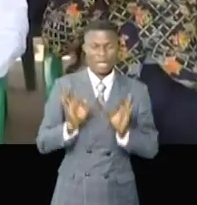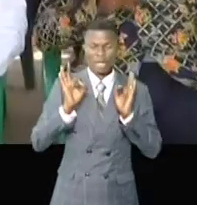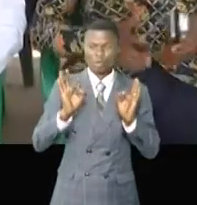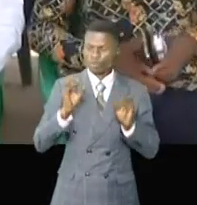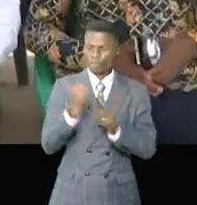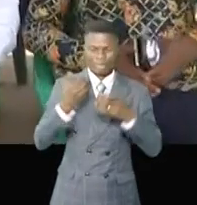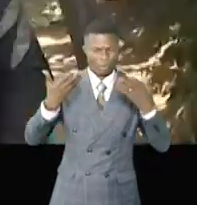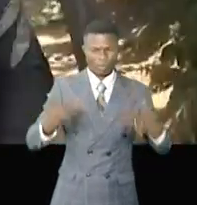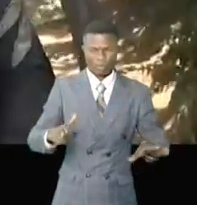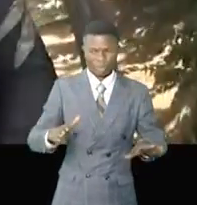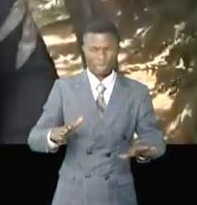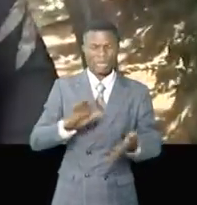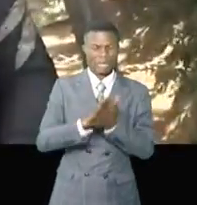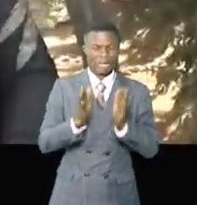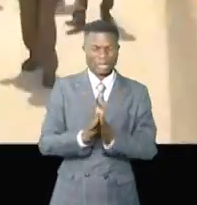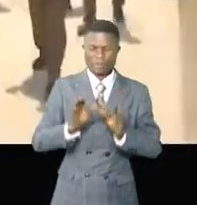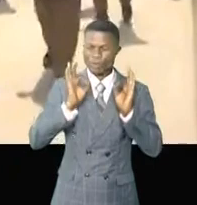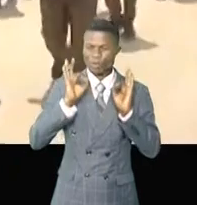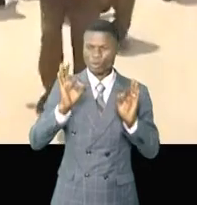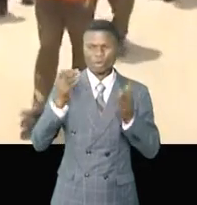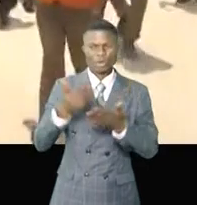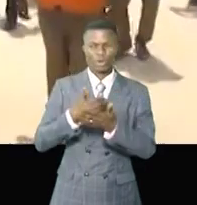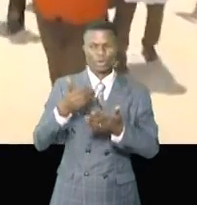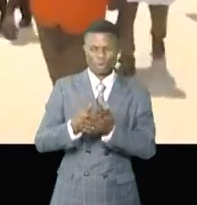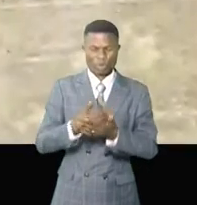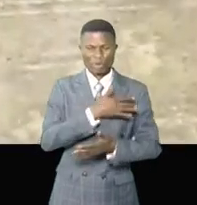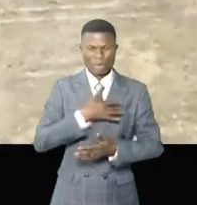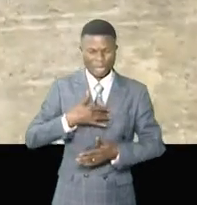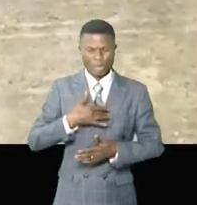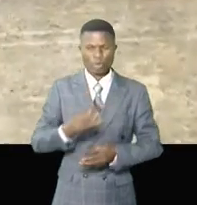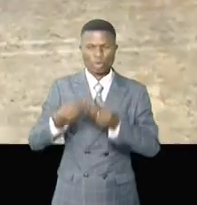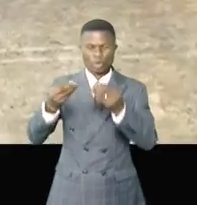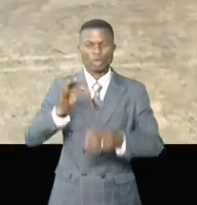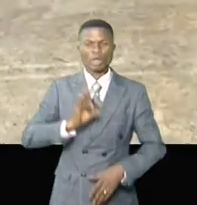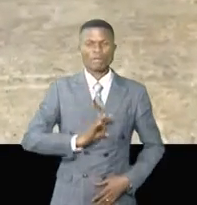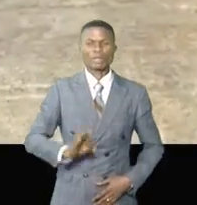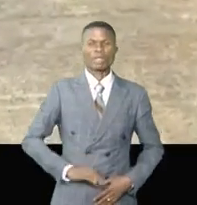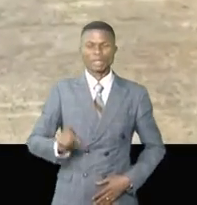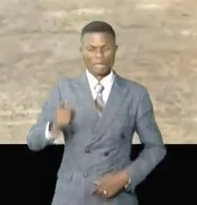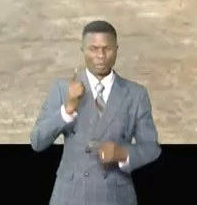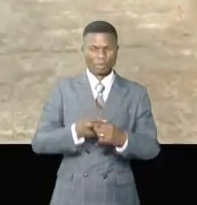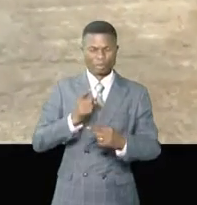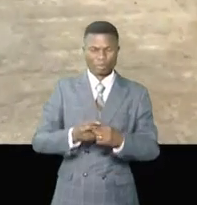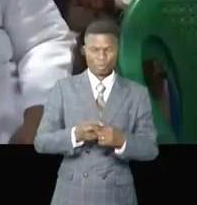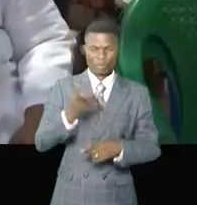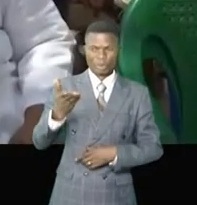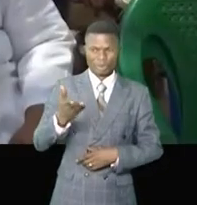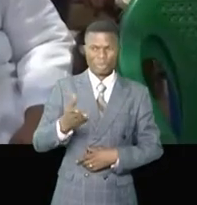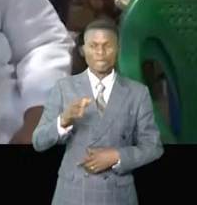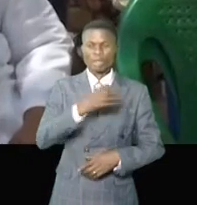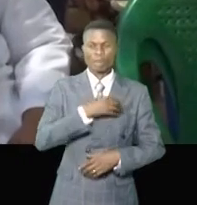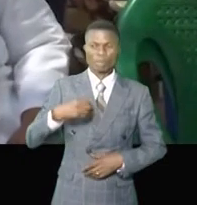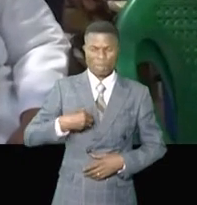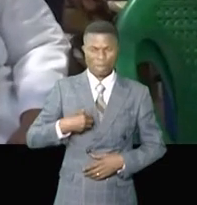Lissala porte une nouvelle dénomination de fachis béton dans une couche de 15 cm. À cette occasion, Mme